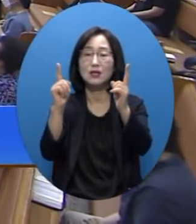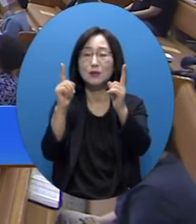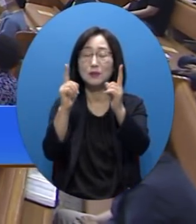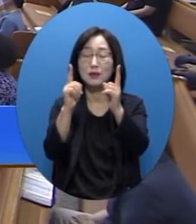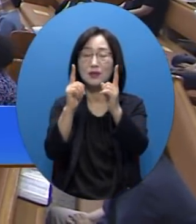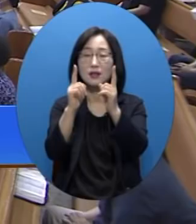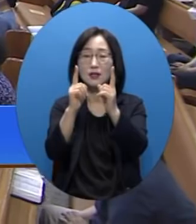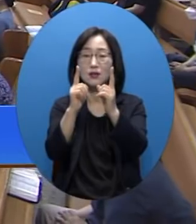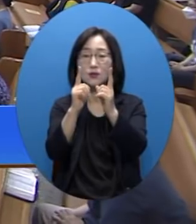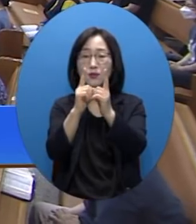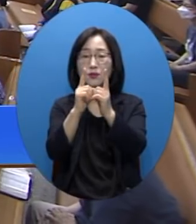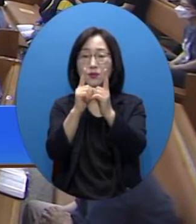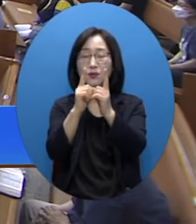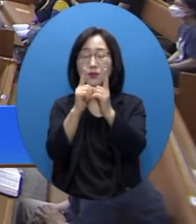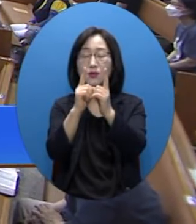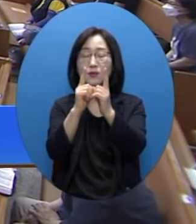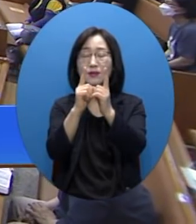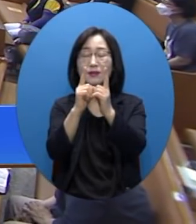얼굴을